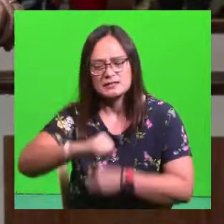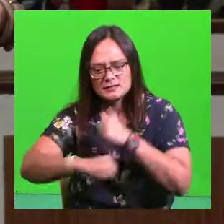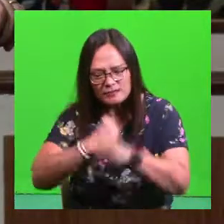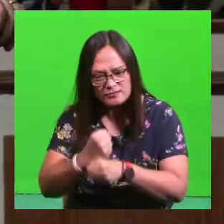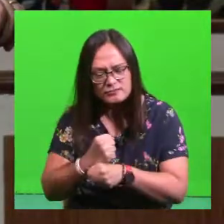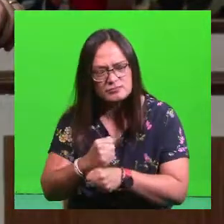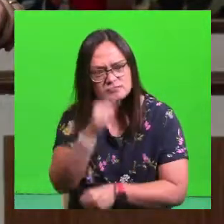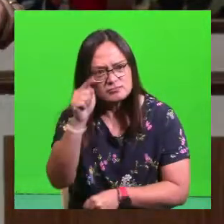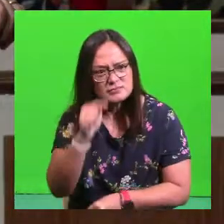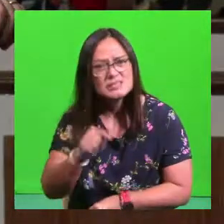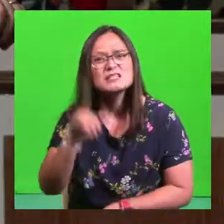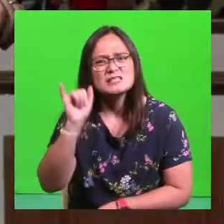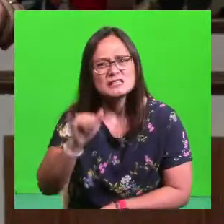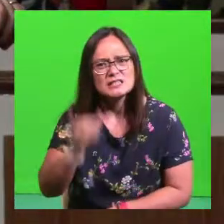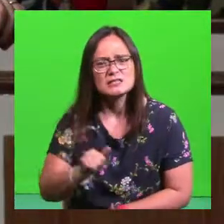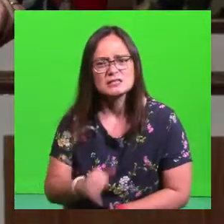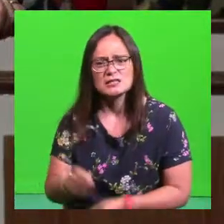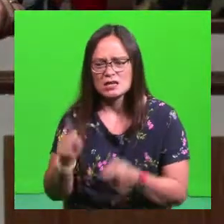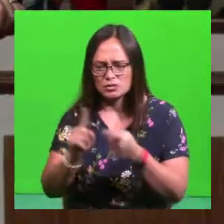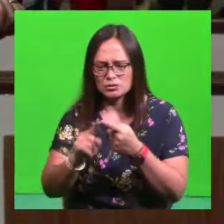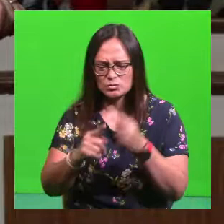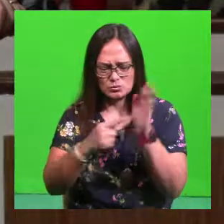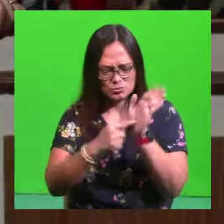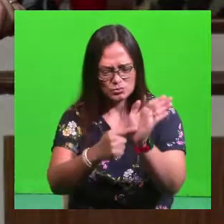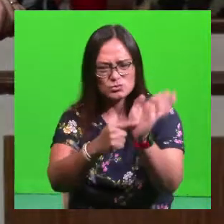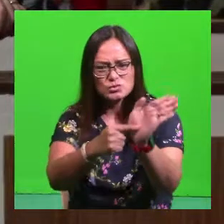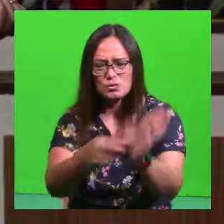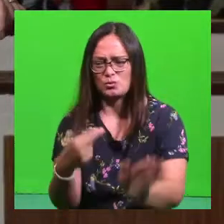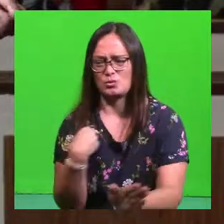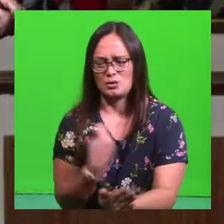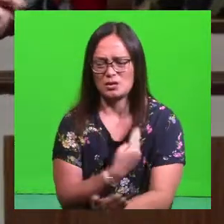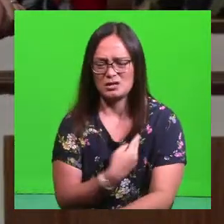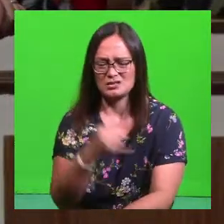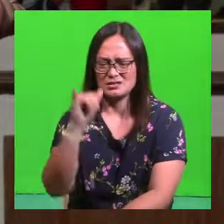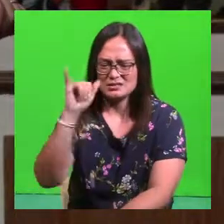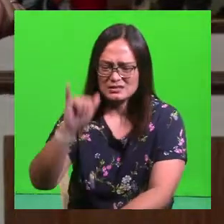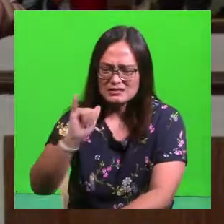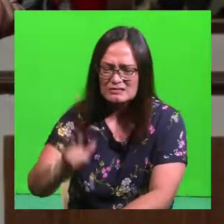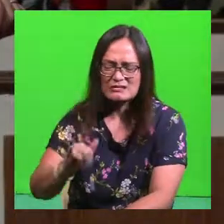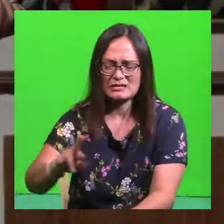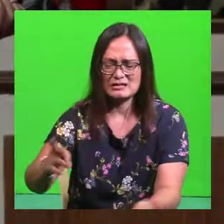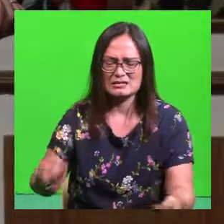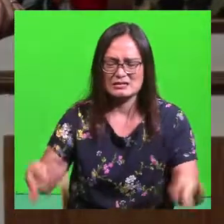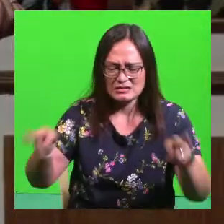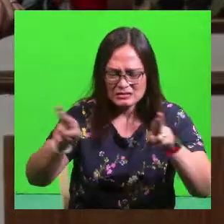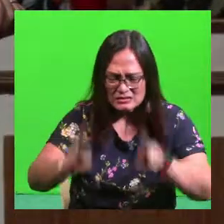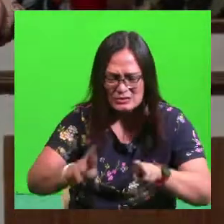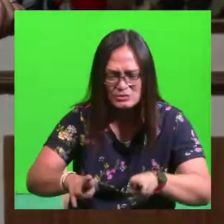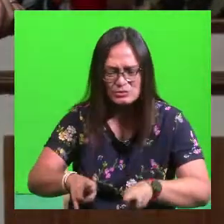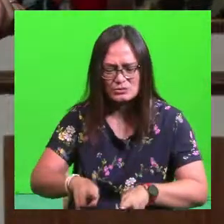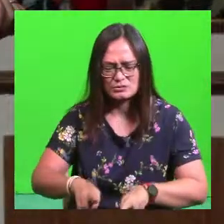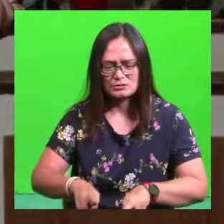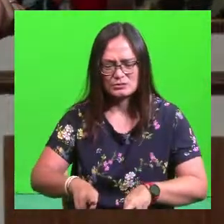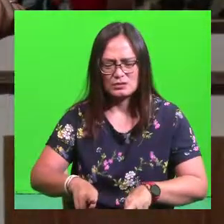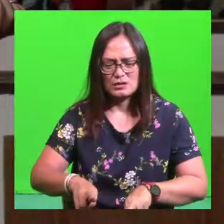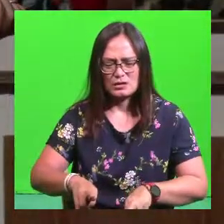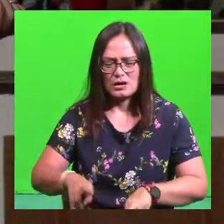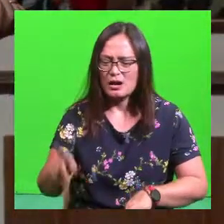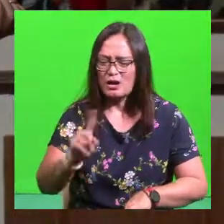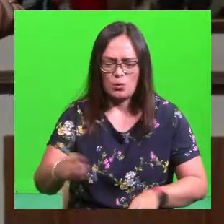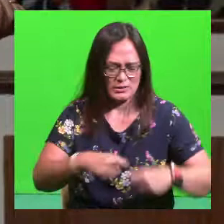kapatid, ang tindi ng resulta at binibigay ng kasalanan sa bawat tao.